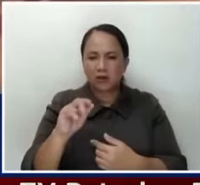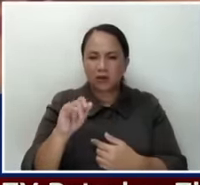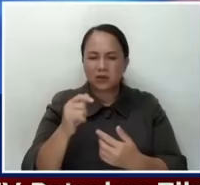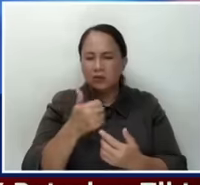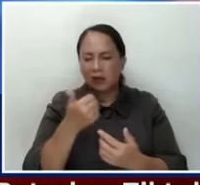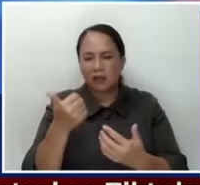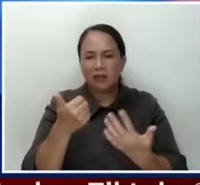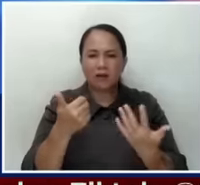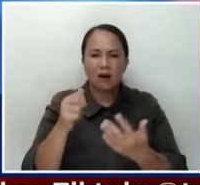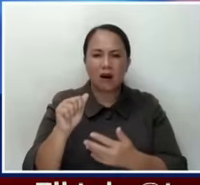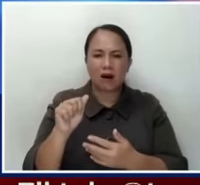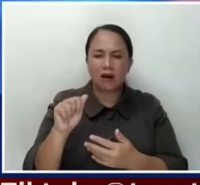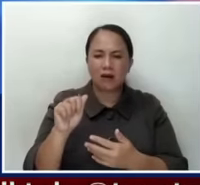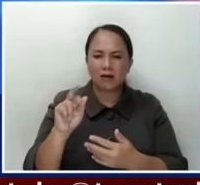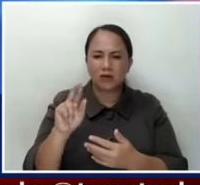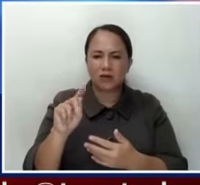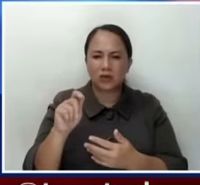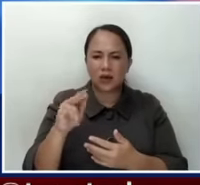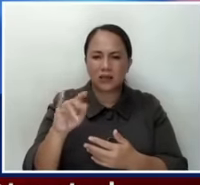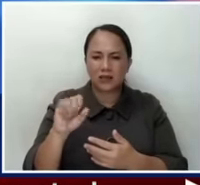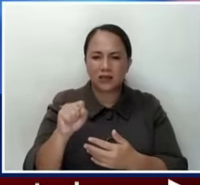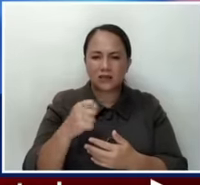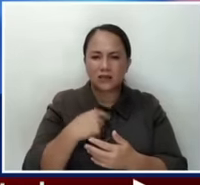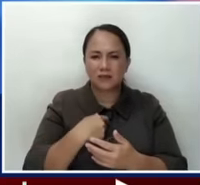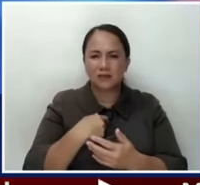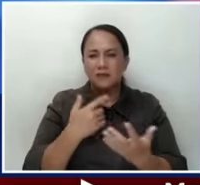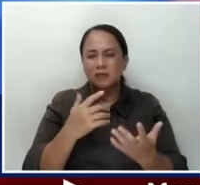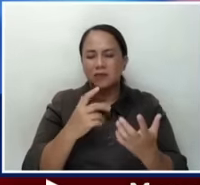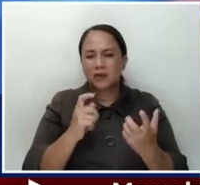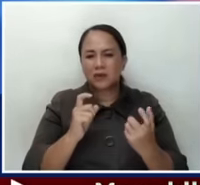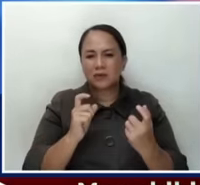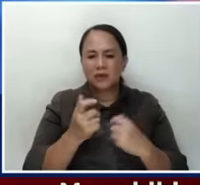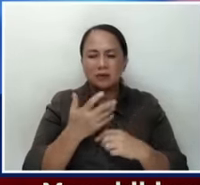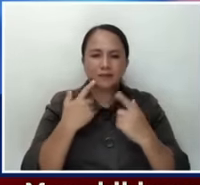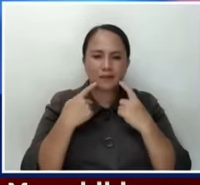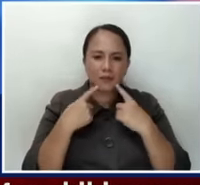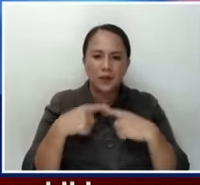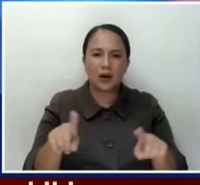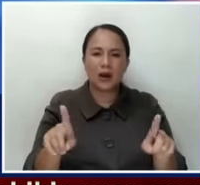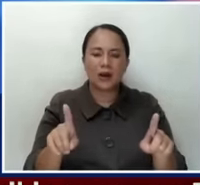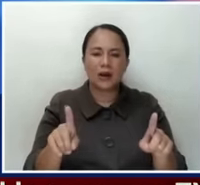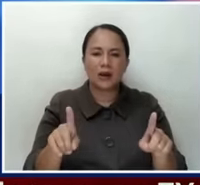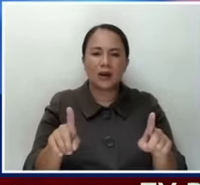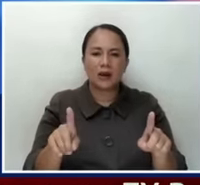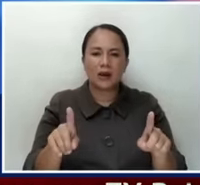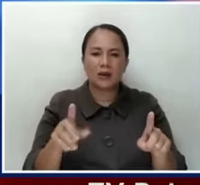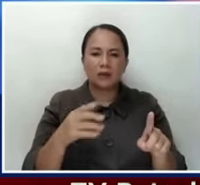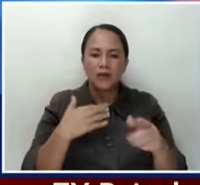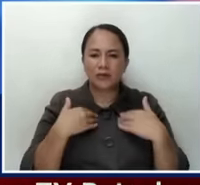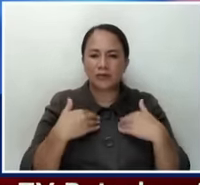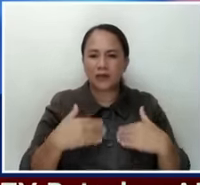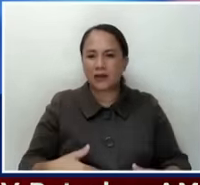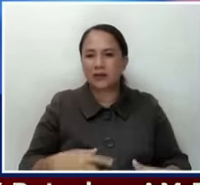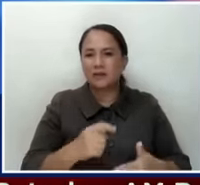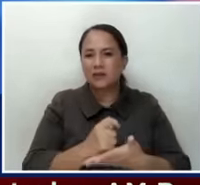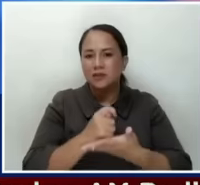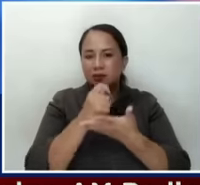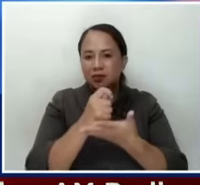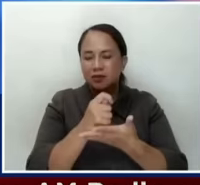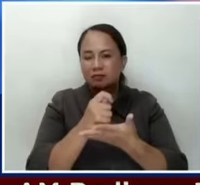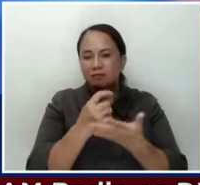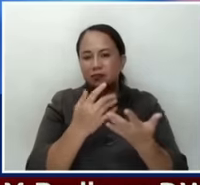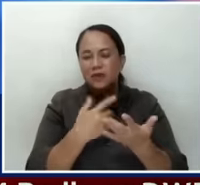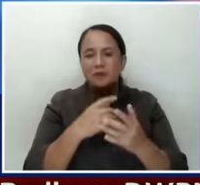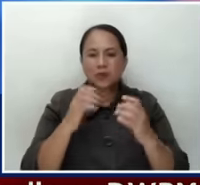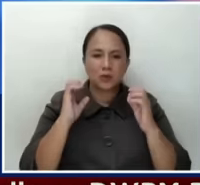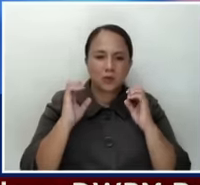osteoarthritis. I was only able to walk straight again. Thankfully, I would do my physical therapist's instructions, the